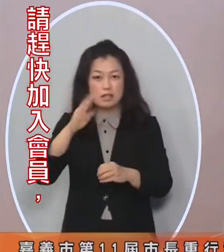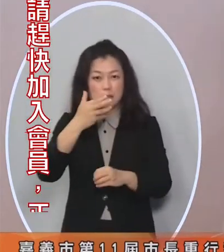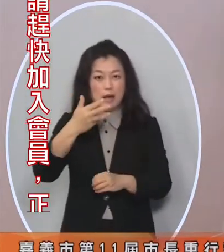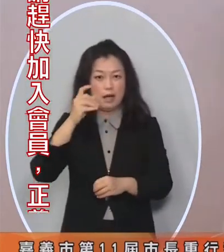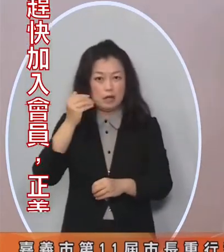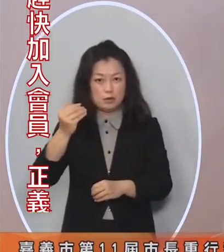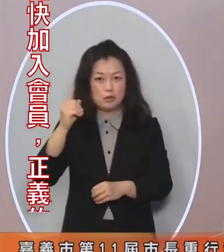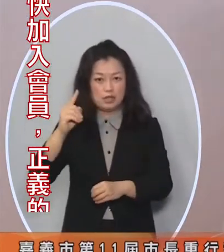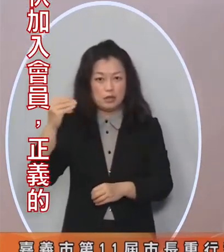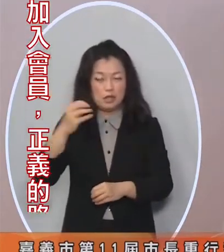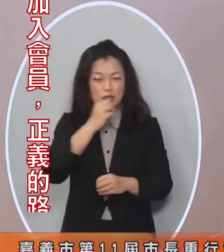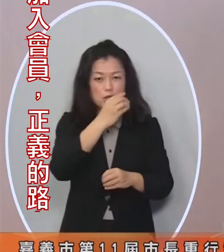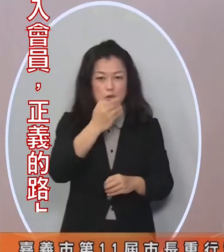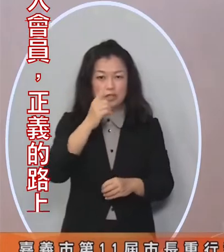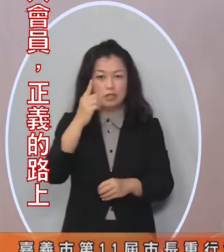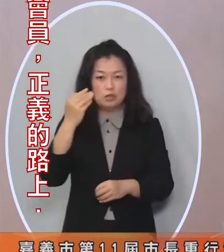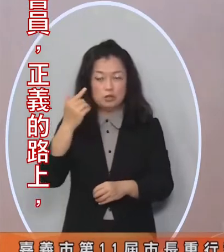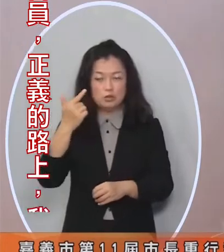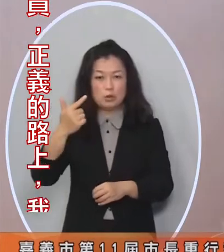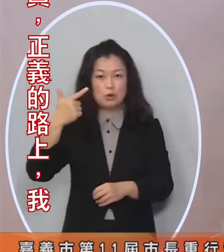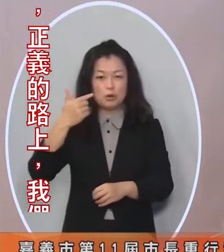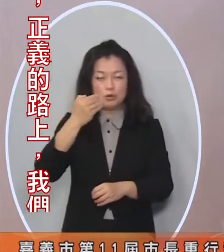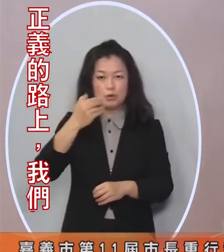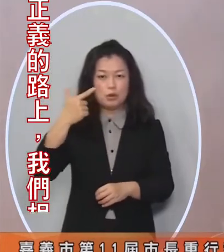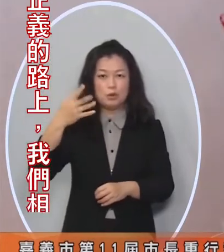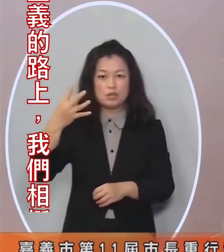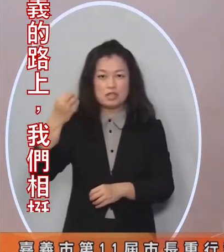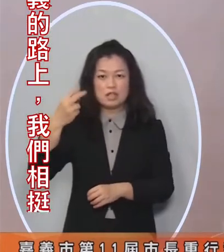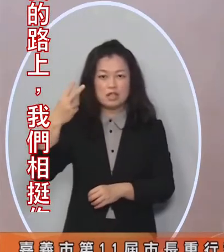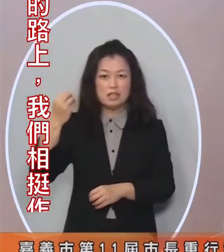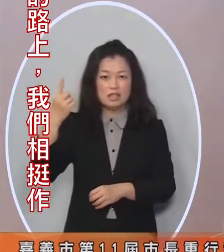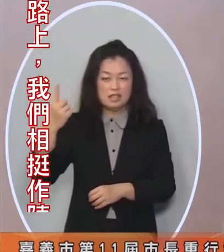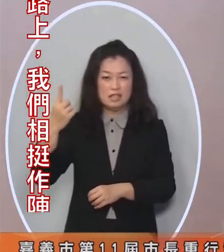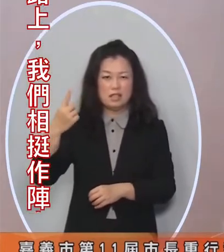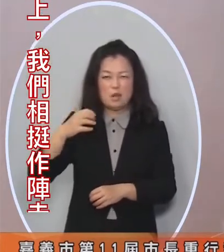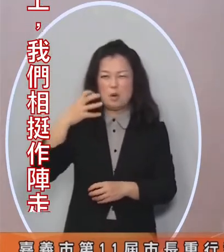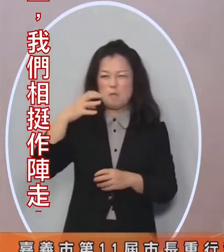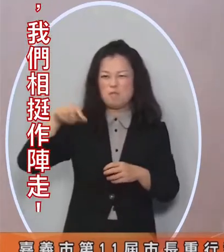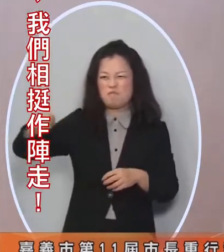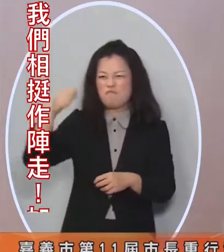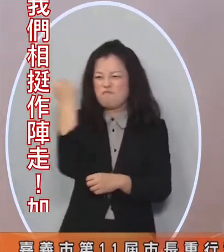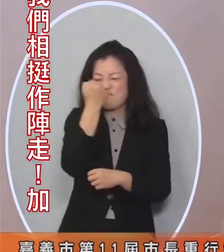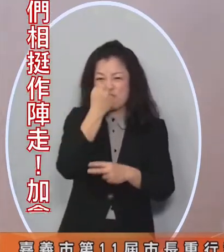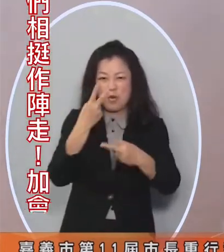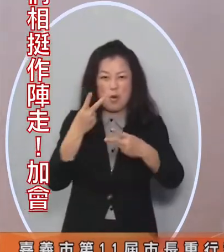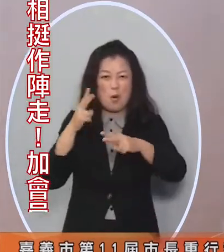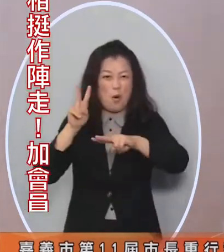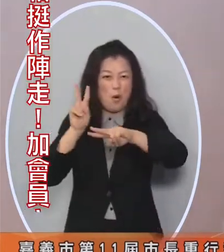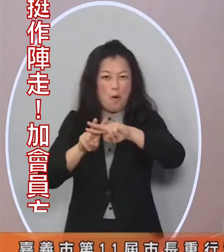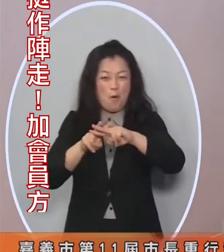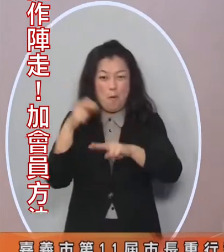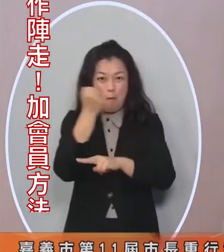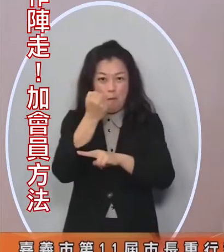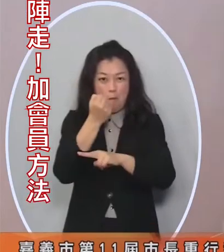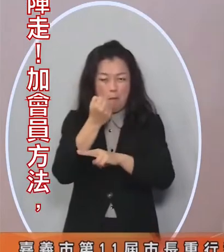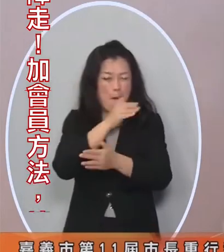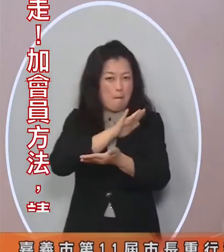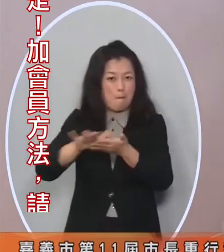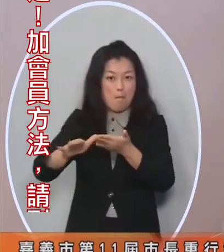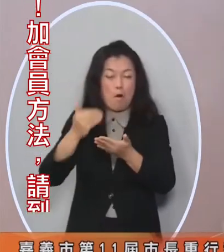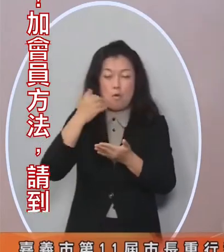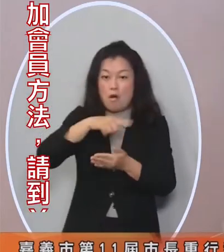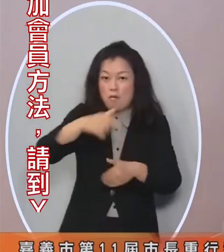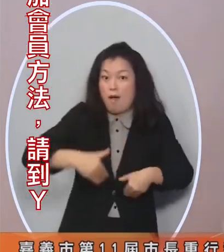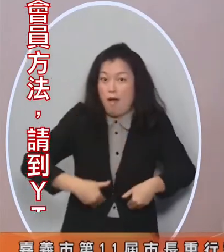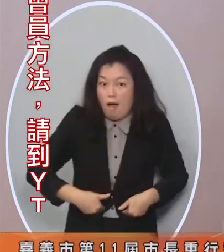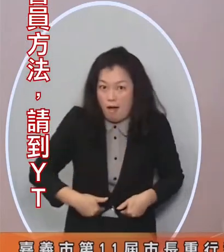0522488919哈，0919640201啊。浇面万恶的贡肥，万恶的贡肥。如果你肚子很饿，一定要用这个贡肥